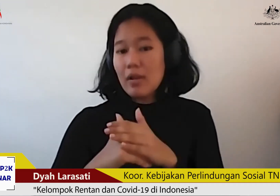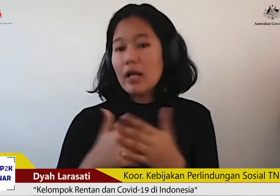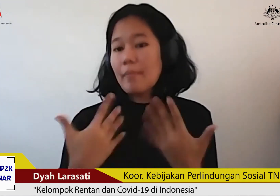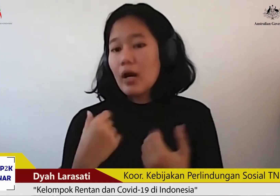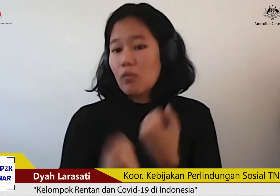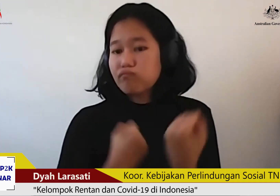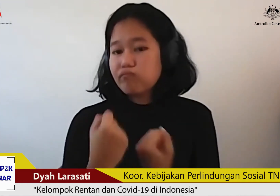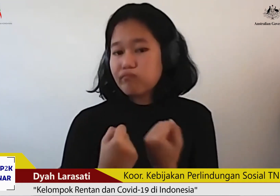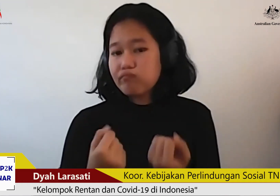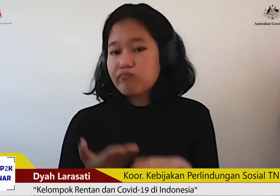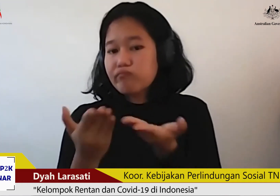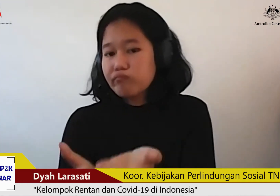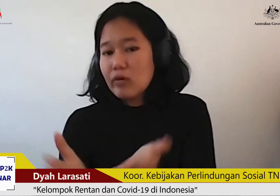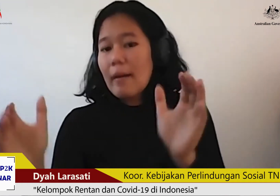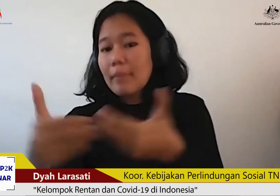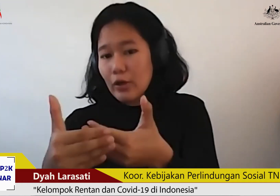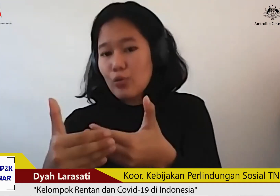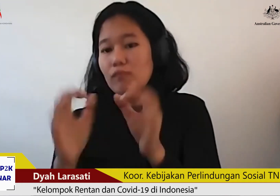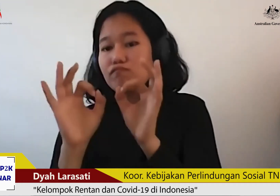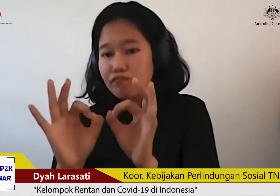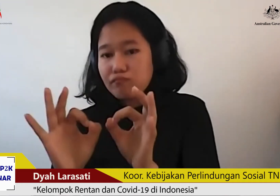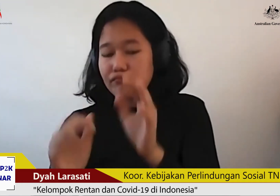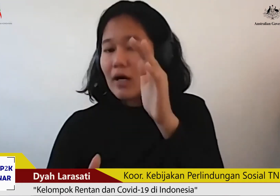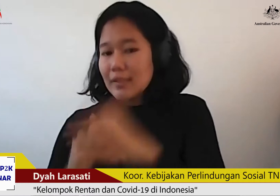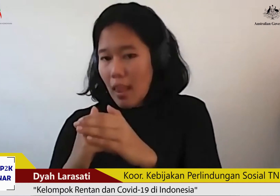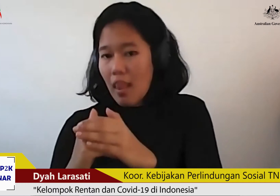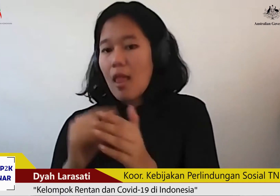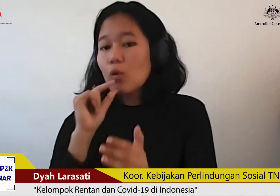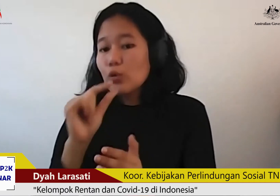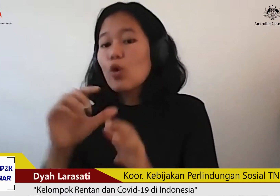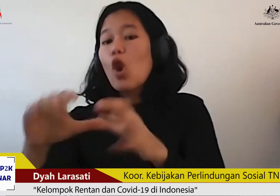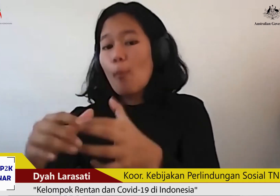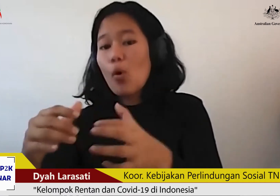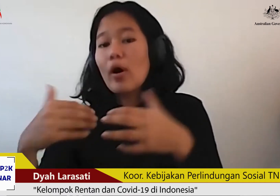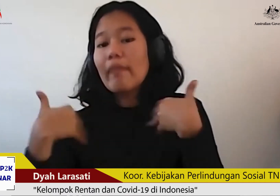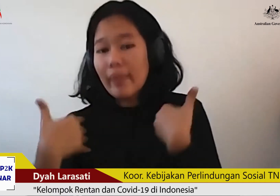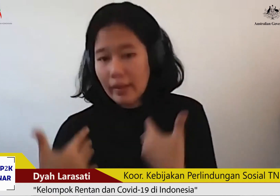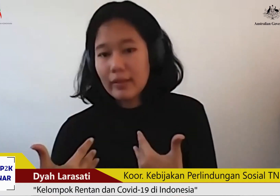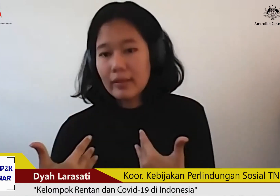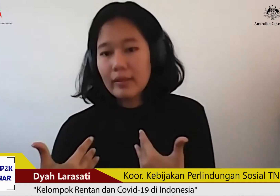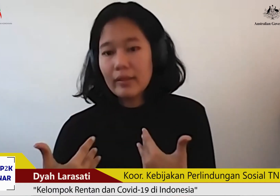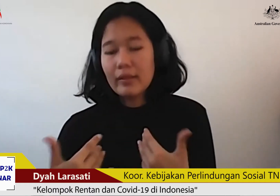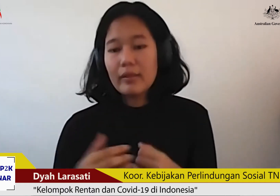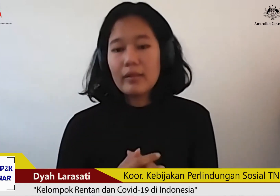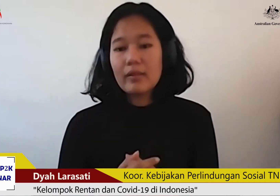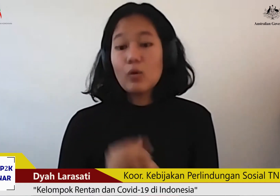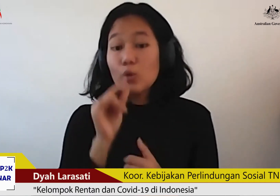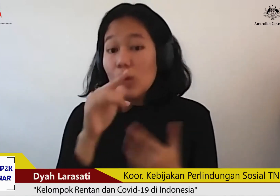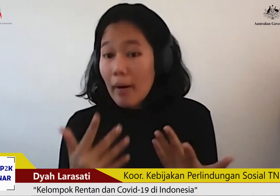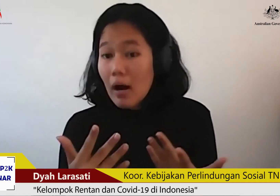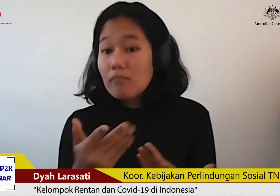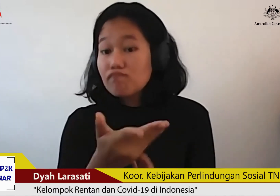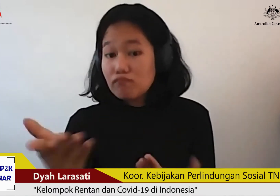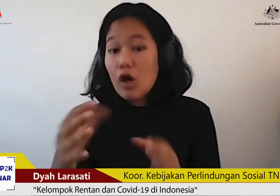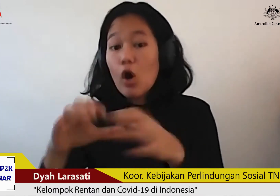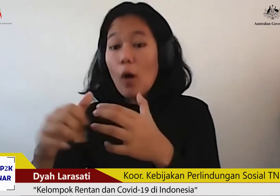untuk memberikan perlindungan yang lebih baik semaksimal mungkin kepada kelompok-kelompok rentan dan marginal ini agar bisa